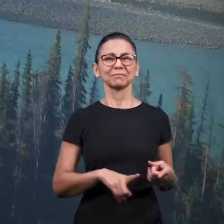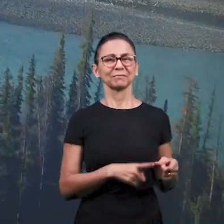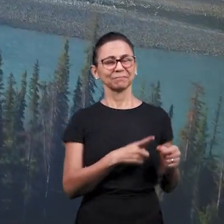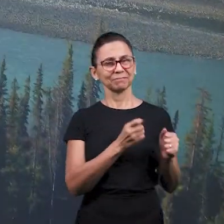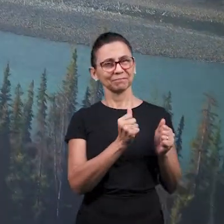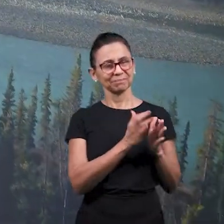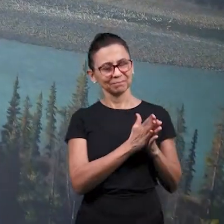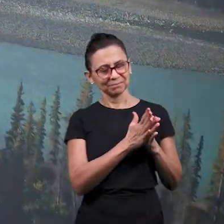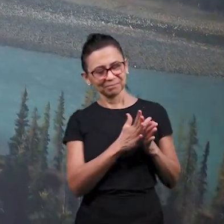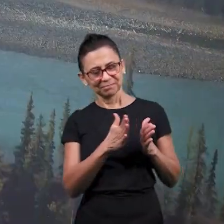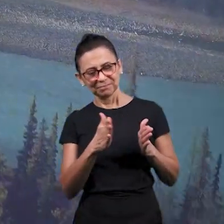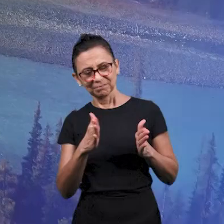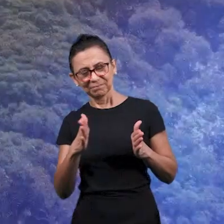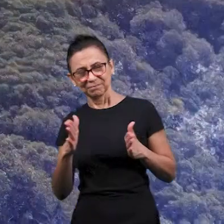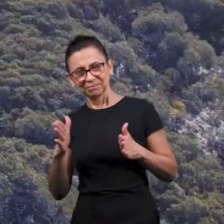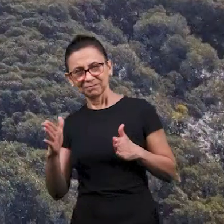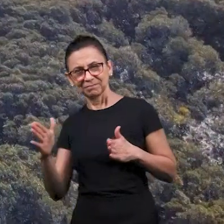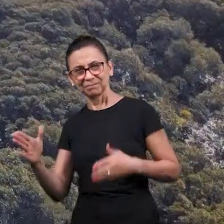seguirão.